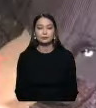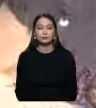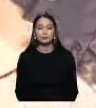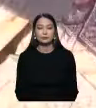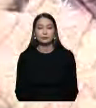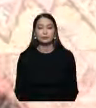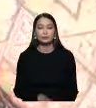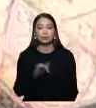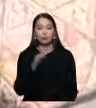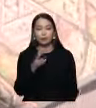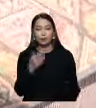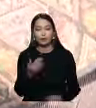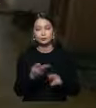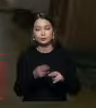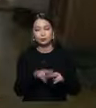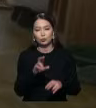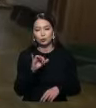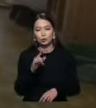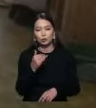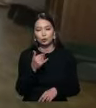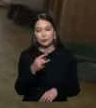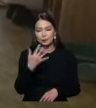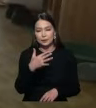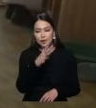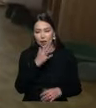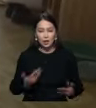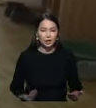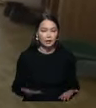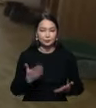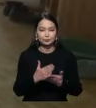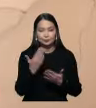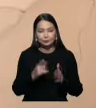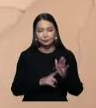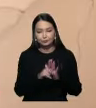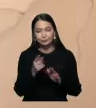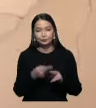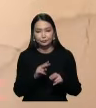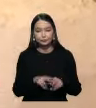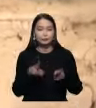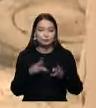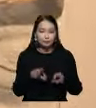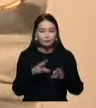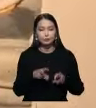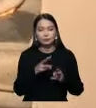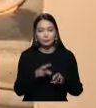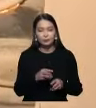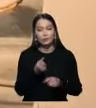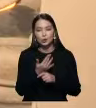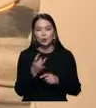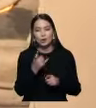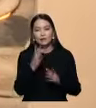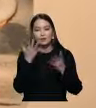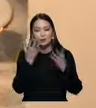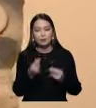Кульпан Рахова живет в Бершугире почти 50 лет. Каждое ее утро начинается с растопки печи. Топить приходится по нескольку раз в день, иначе